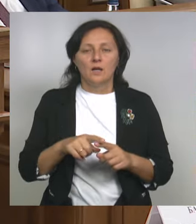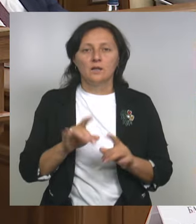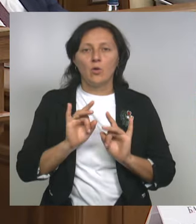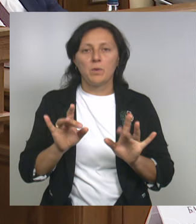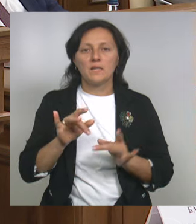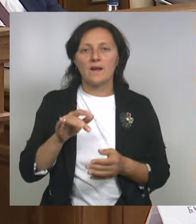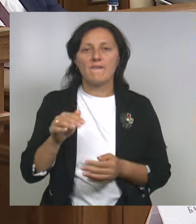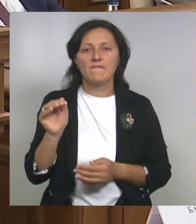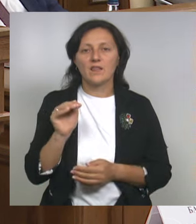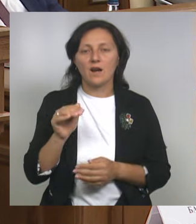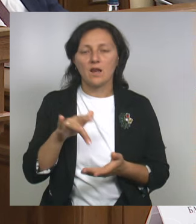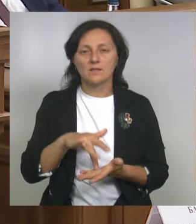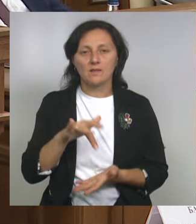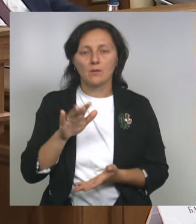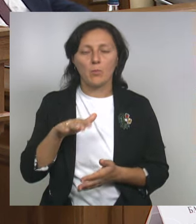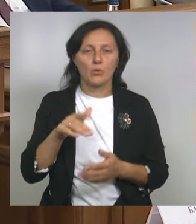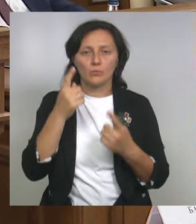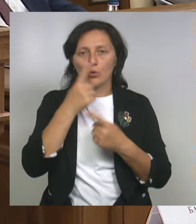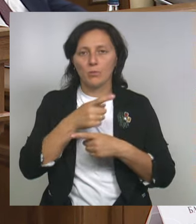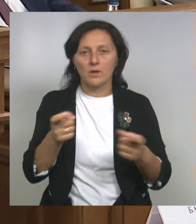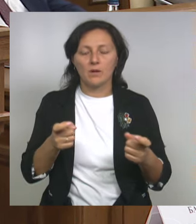затем доведем